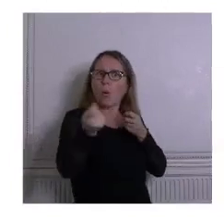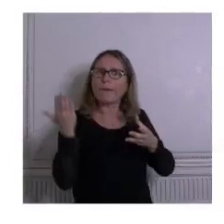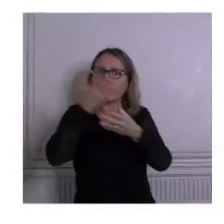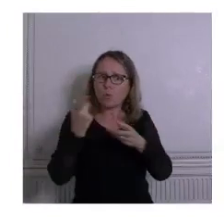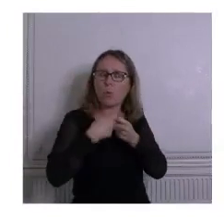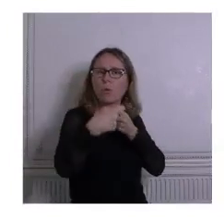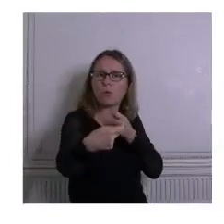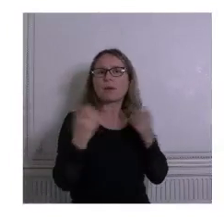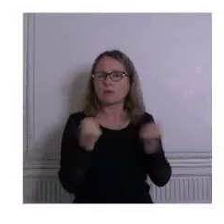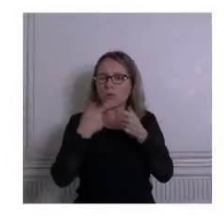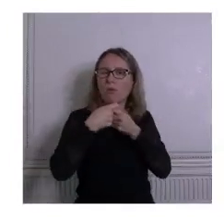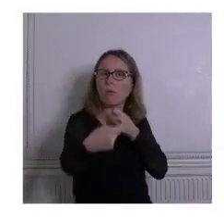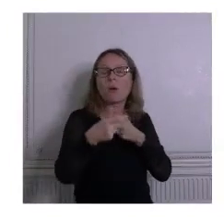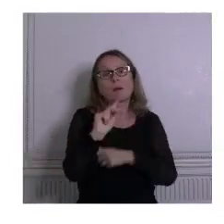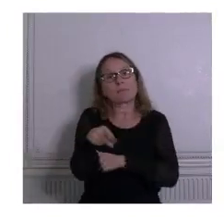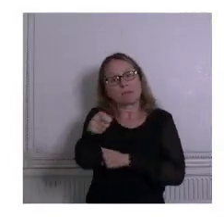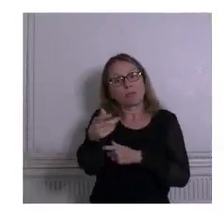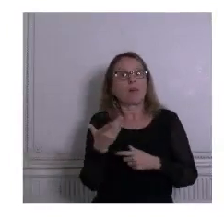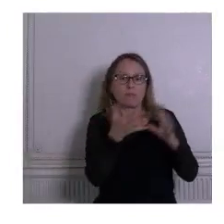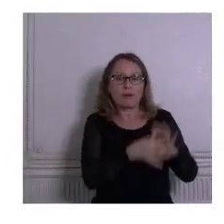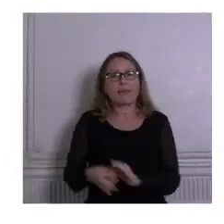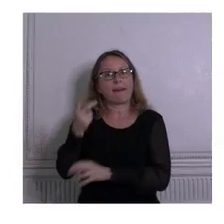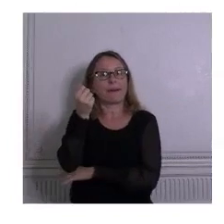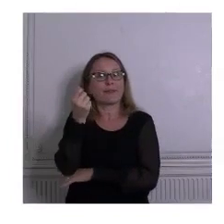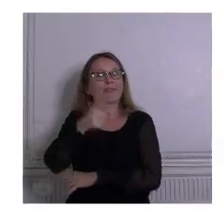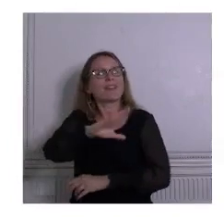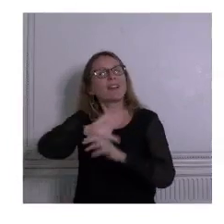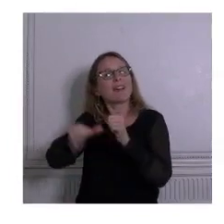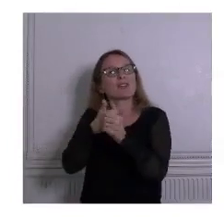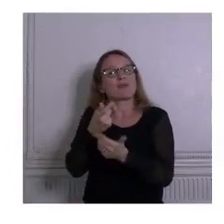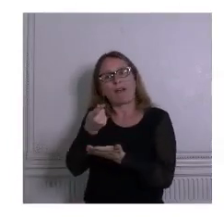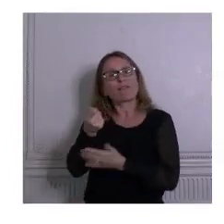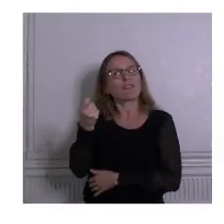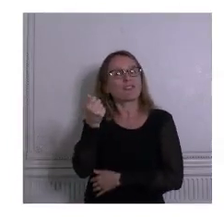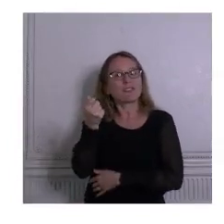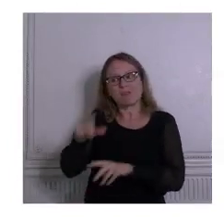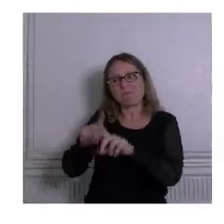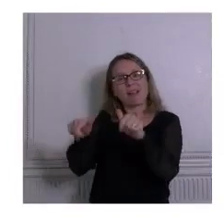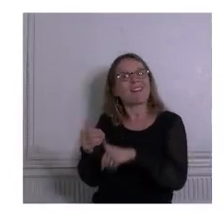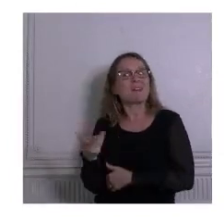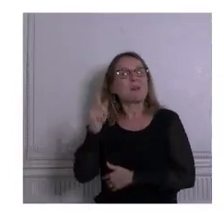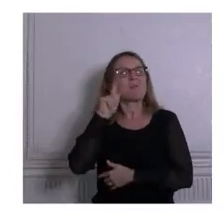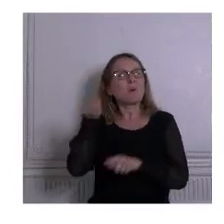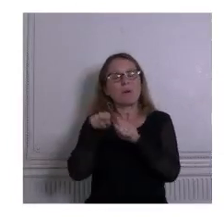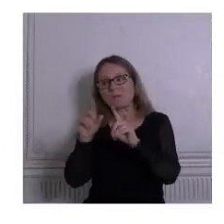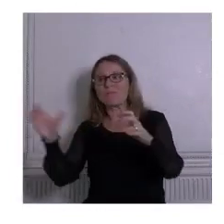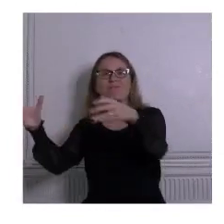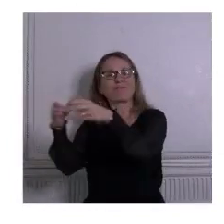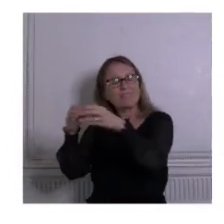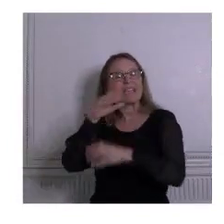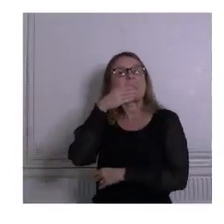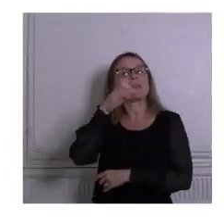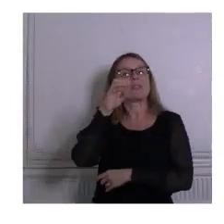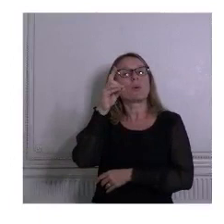consommation, si on avait la même consommation, la facture de la note d'électricité passerait de 1 500 000 euros, c'est grosso modo la